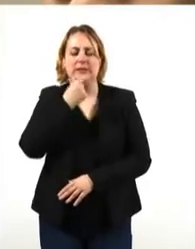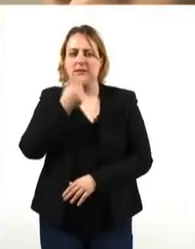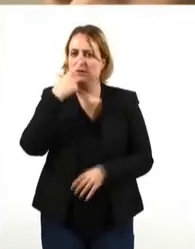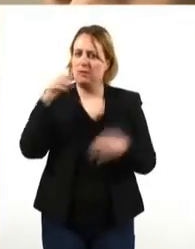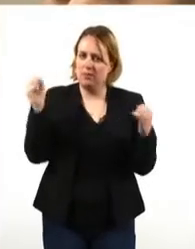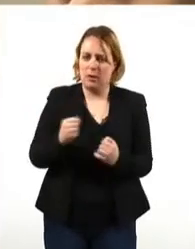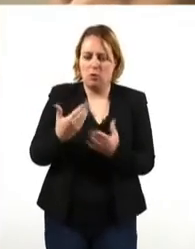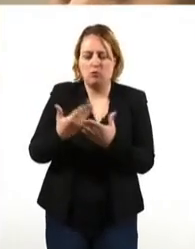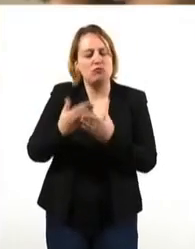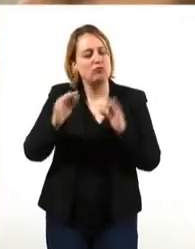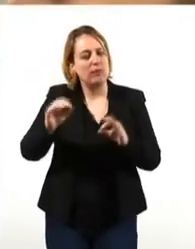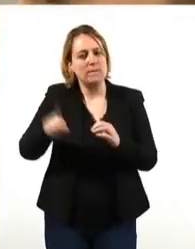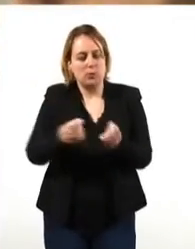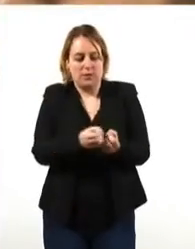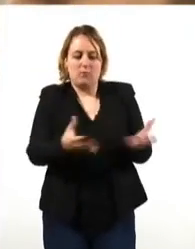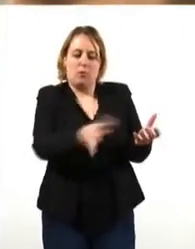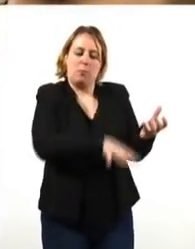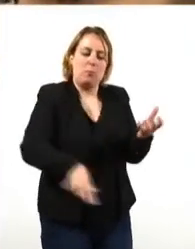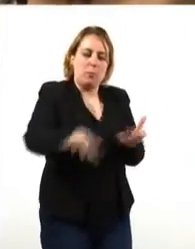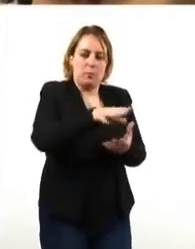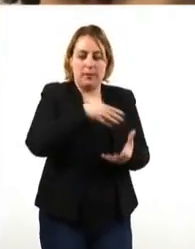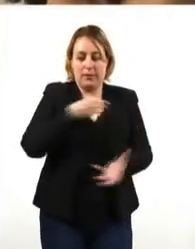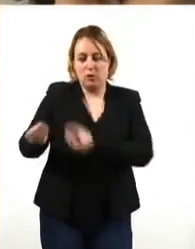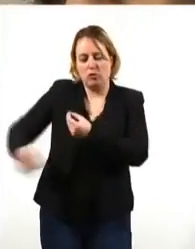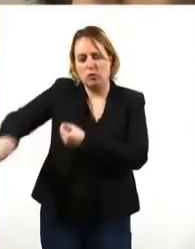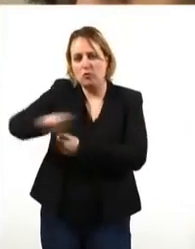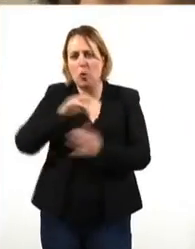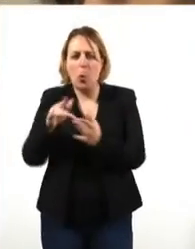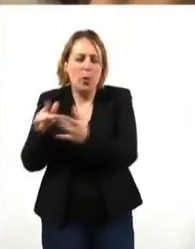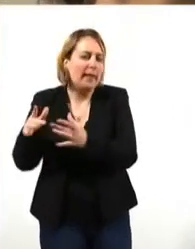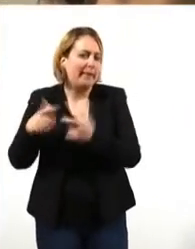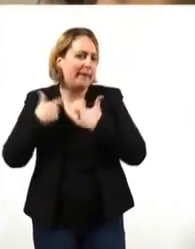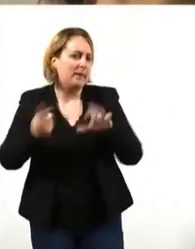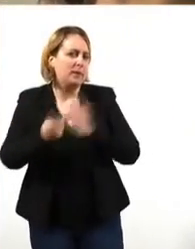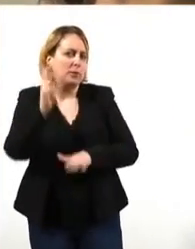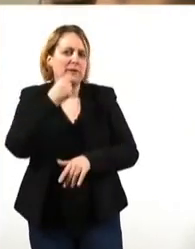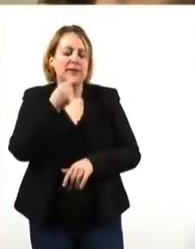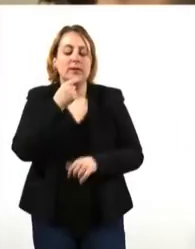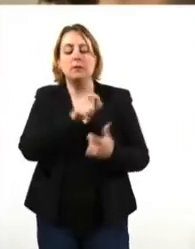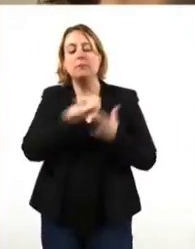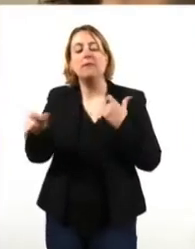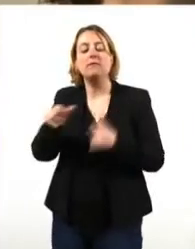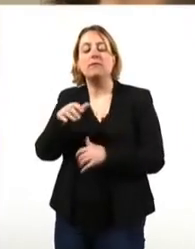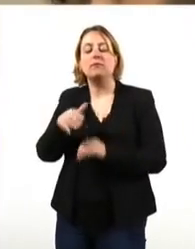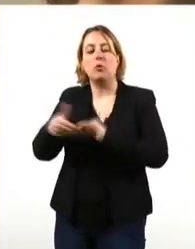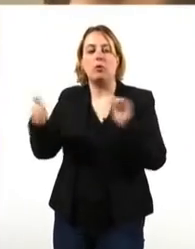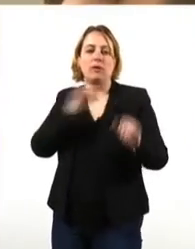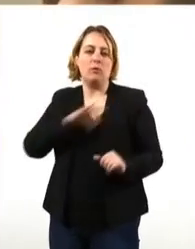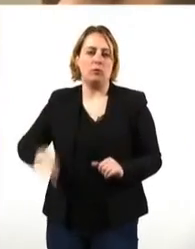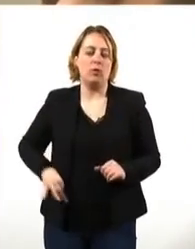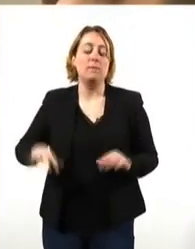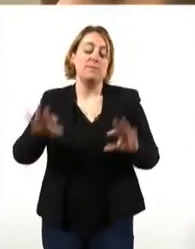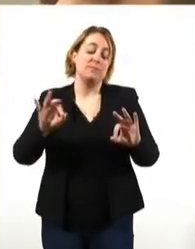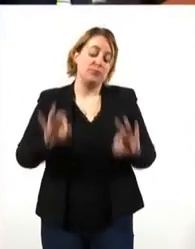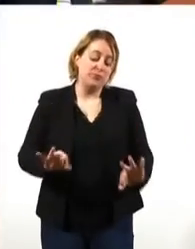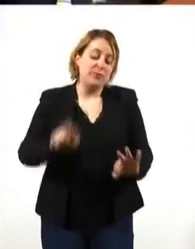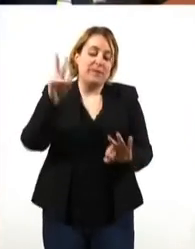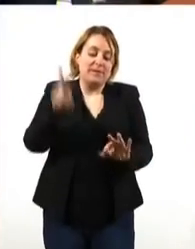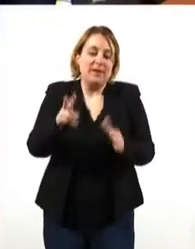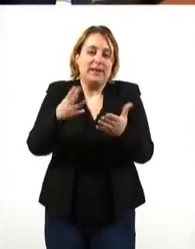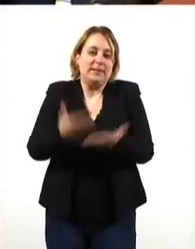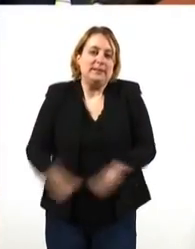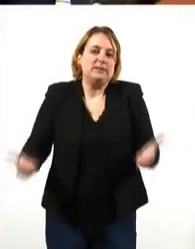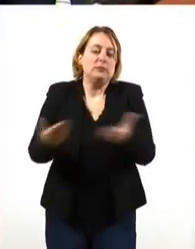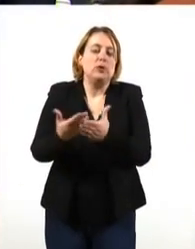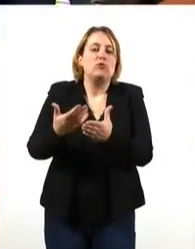qu'on développe ça et donner accès. Ensuite, et je laisserai peut-être aussi avec François, malheureusement, lors de la période Covid, on